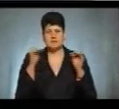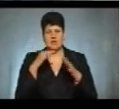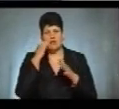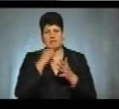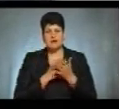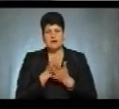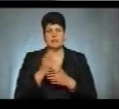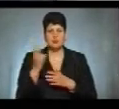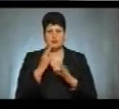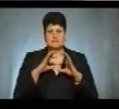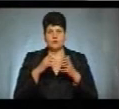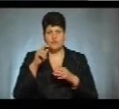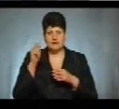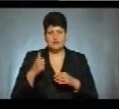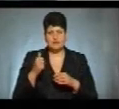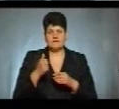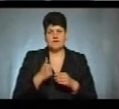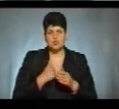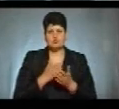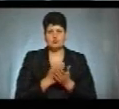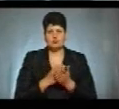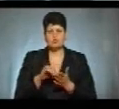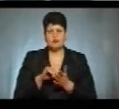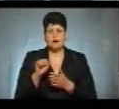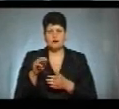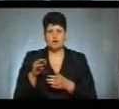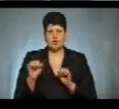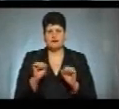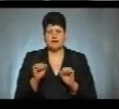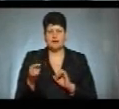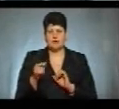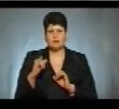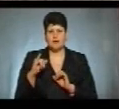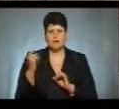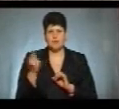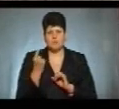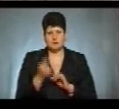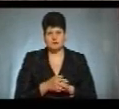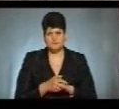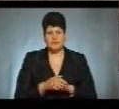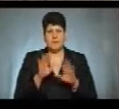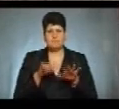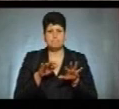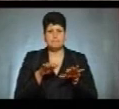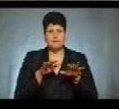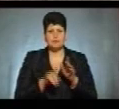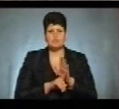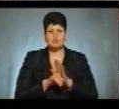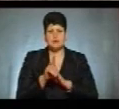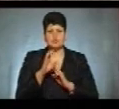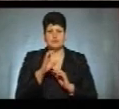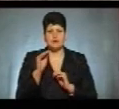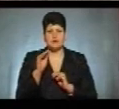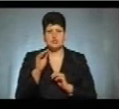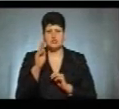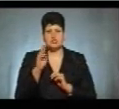Другої світової війни, військовослужбовці, учасники АТО, керівники Тернополя та області. Мітинг реквієм розпочала Софія Шипула